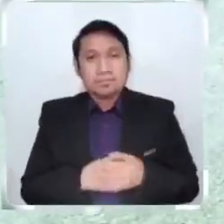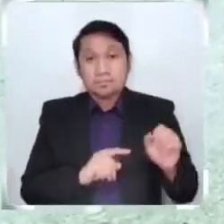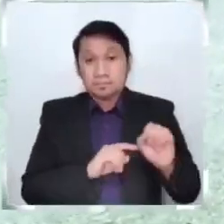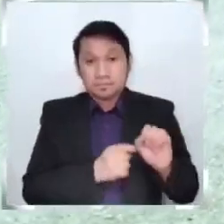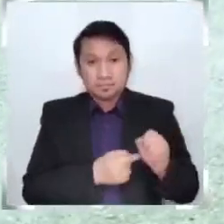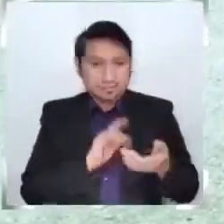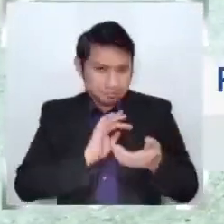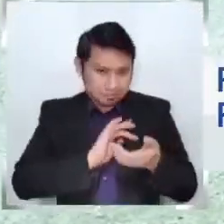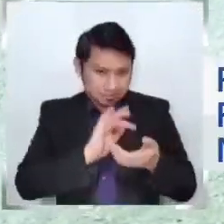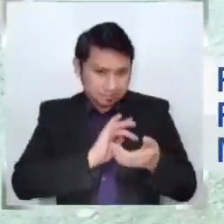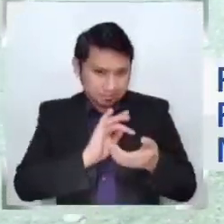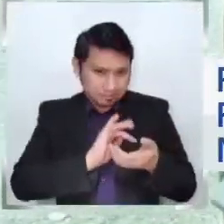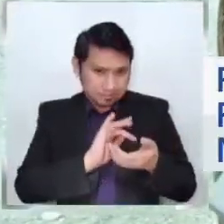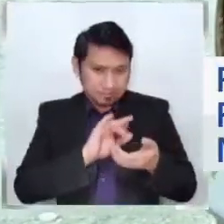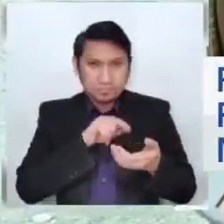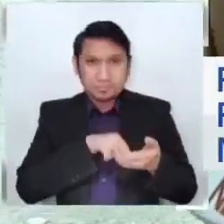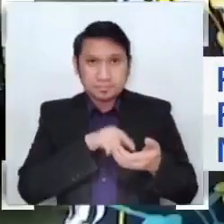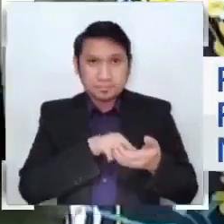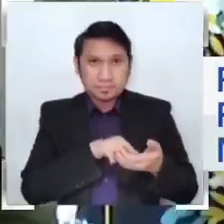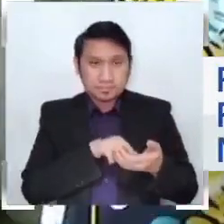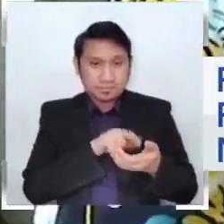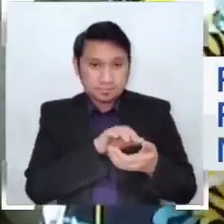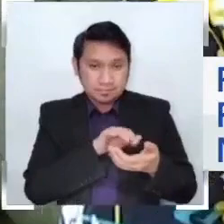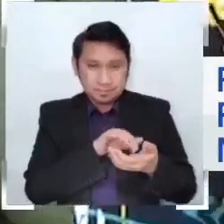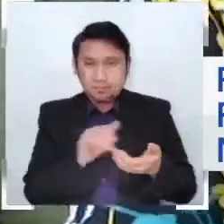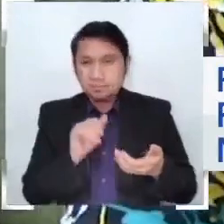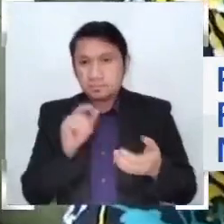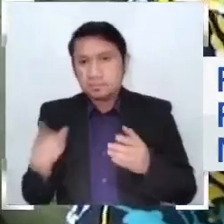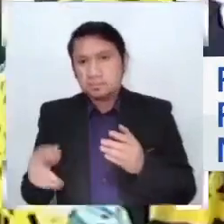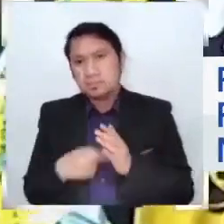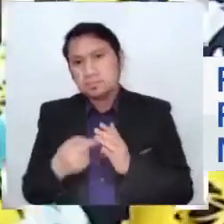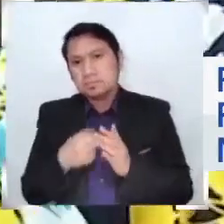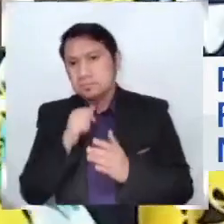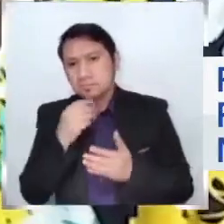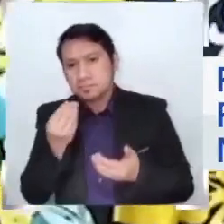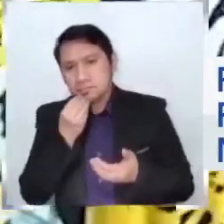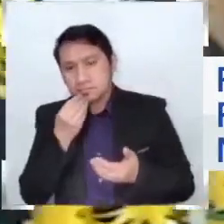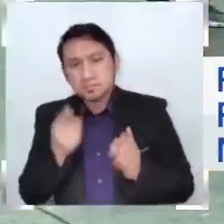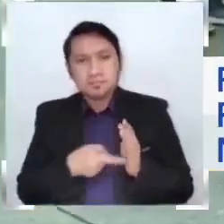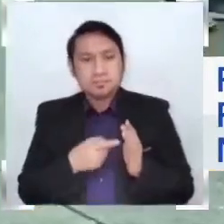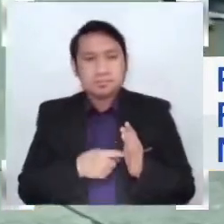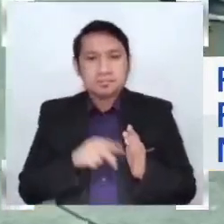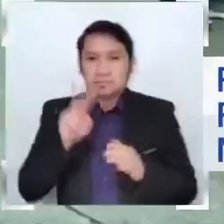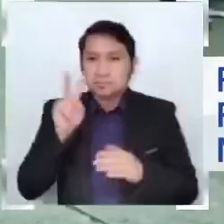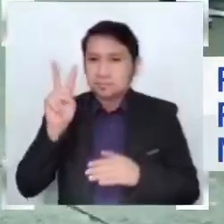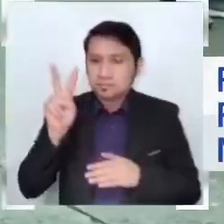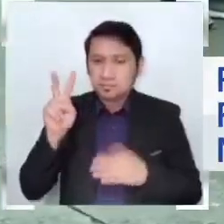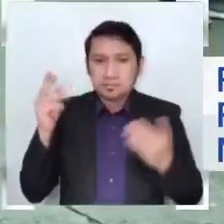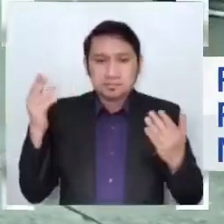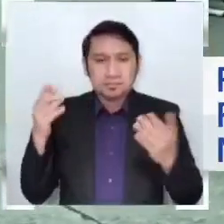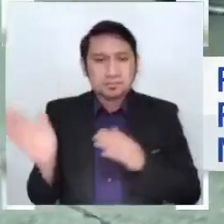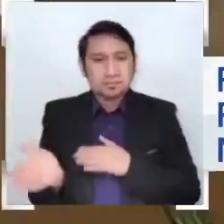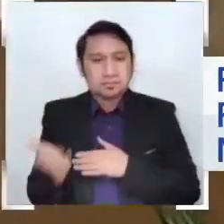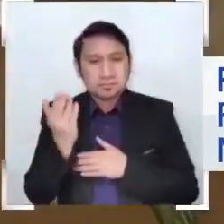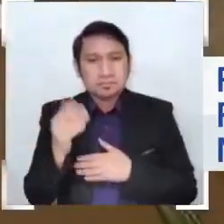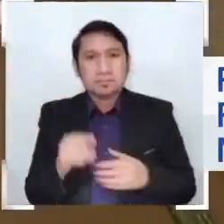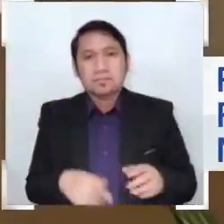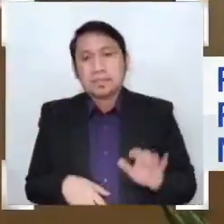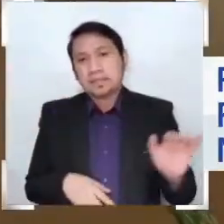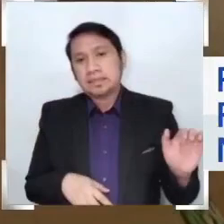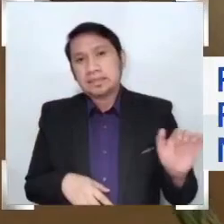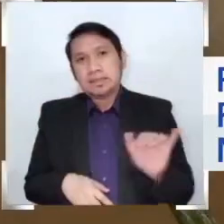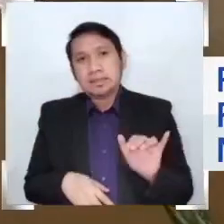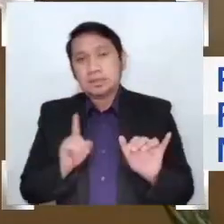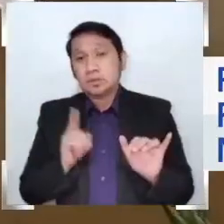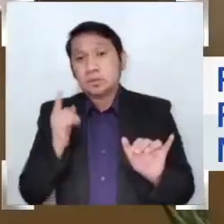na yun hanggang gabi, wala nang kainan. Minsan alas dos na natutulog. Puyat siya sa pagpasok. Iisa ang salarin sa reklamo ng